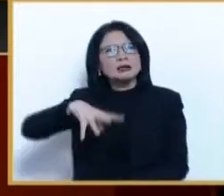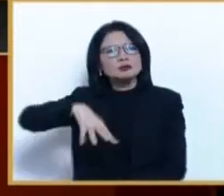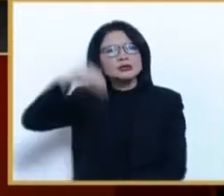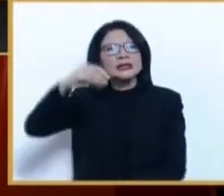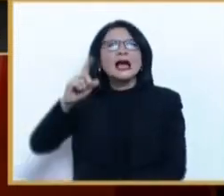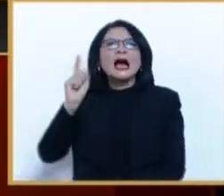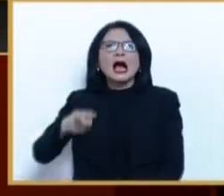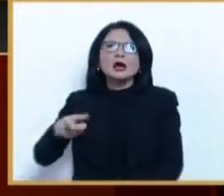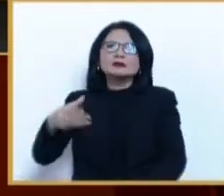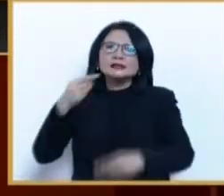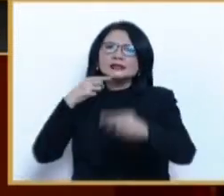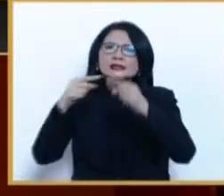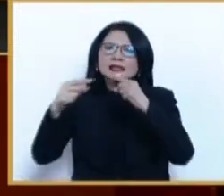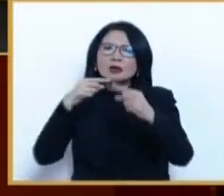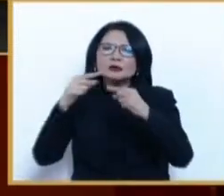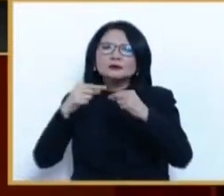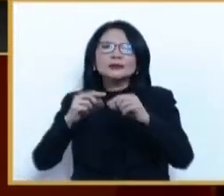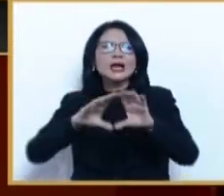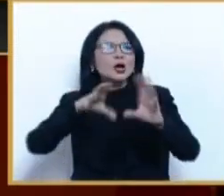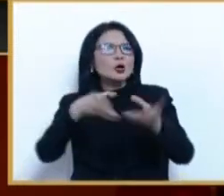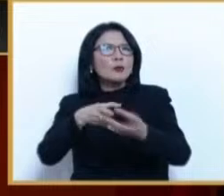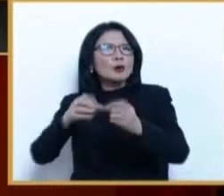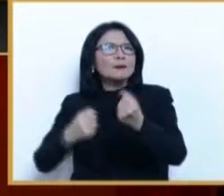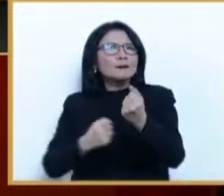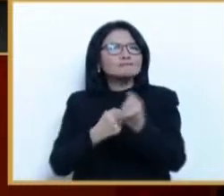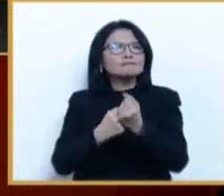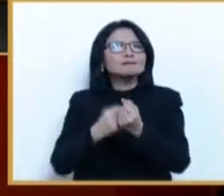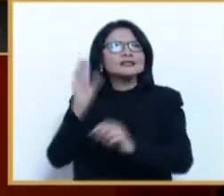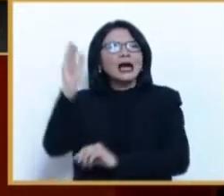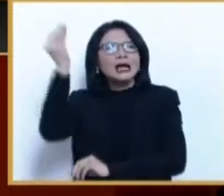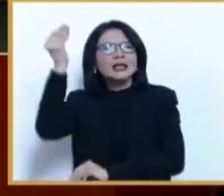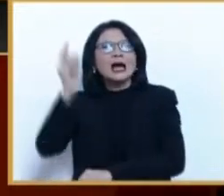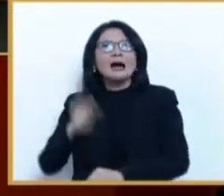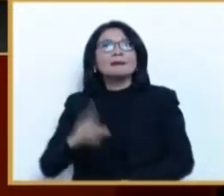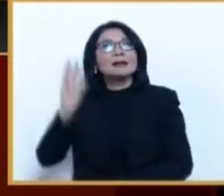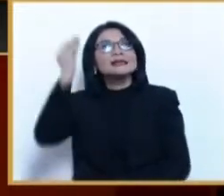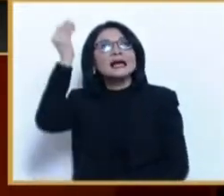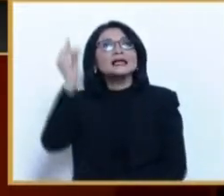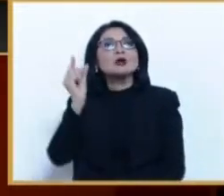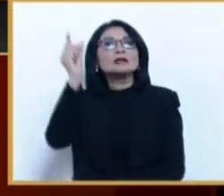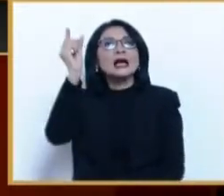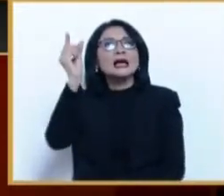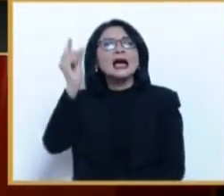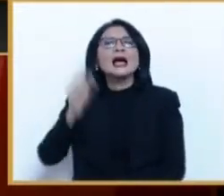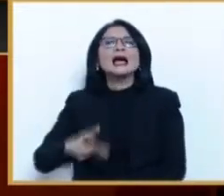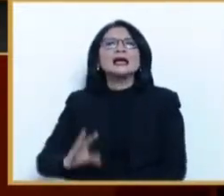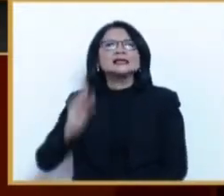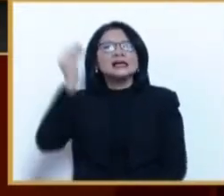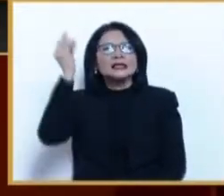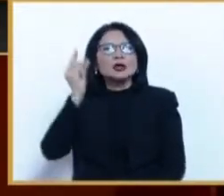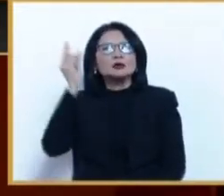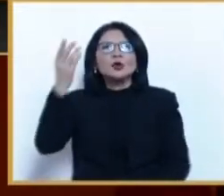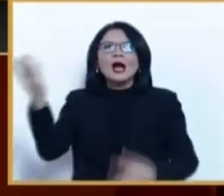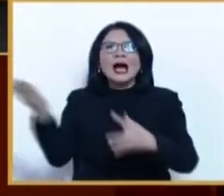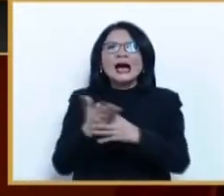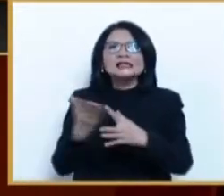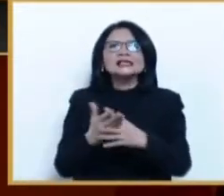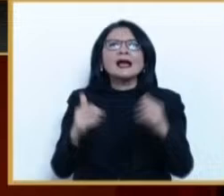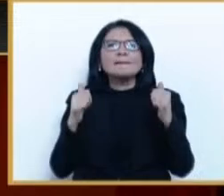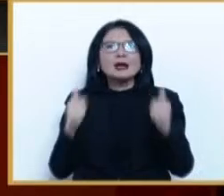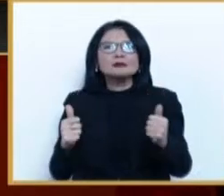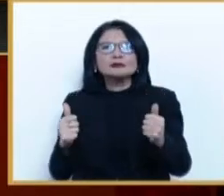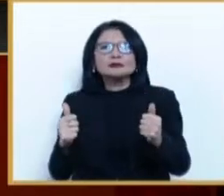didialogkan kepada stakeholder di Jakarta kenapa di Jakarta Utara aksesnya bagus Ancol itu punya hak 200